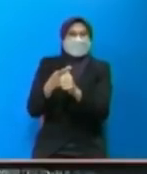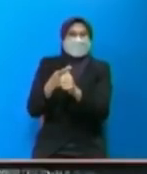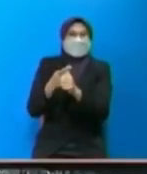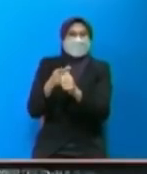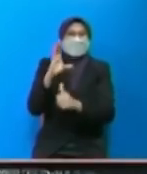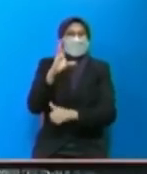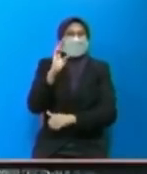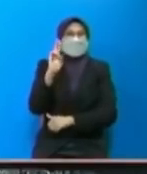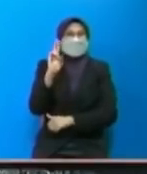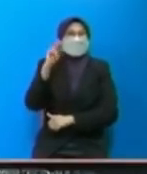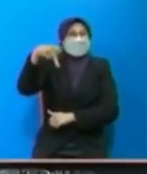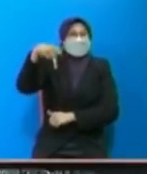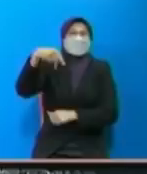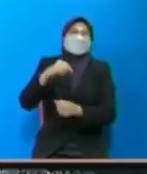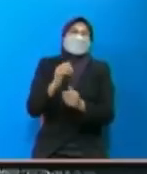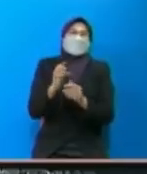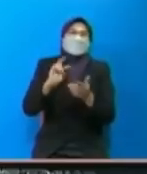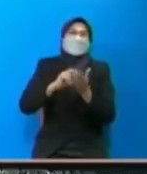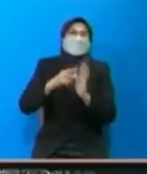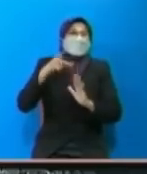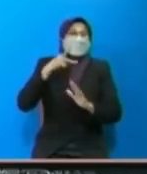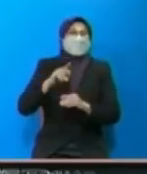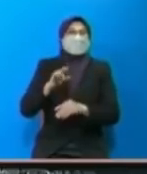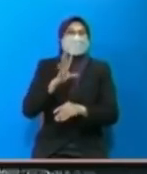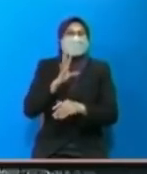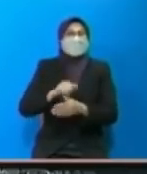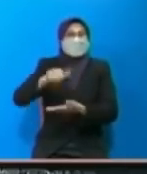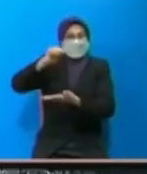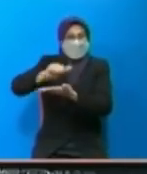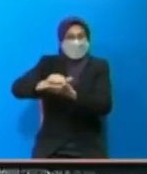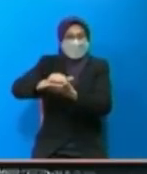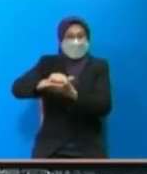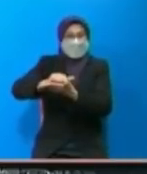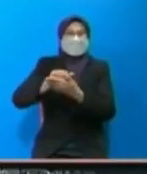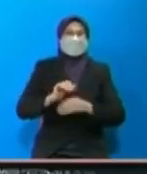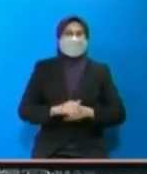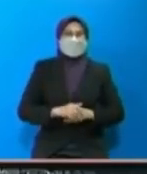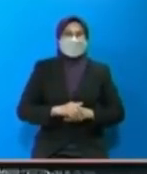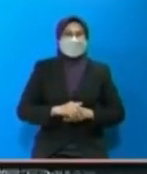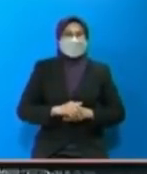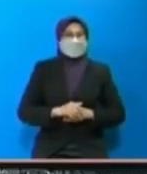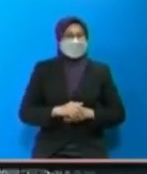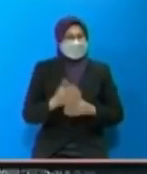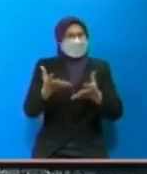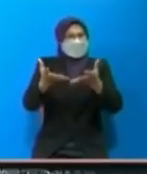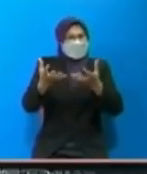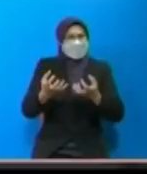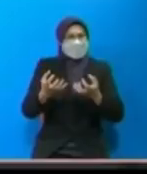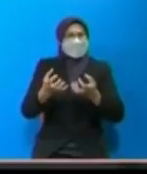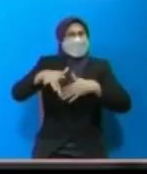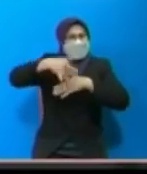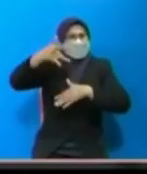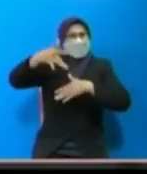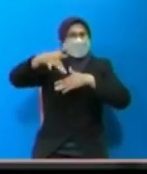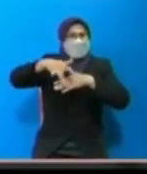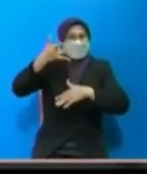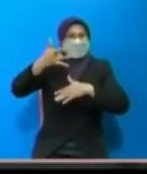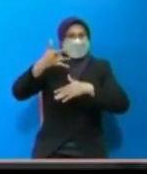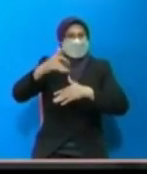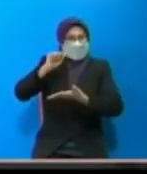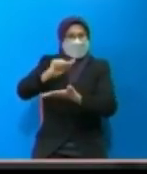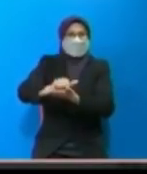pertimbangan mereka adalah the early as possible delivery mereka anak dapat seawal Mungkin